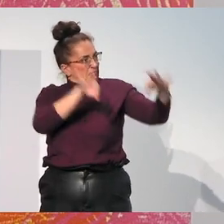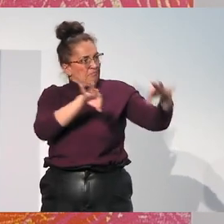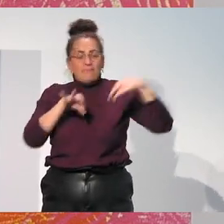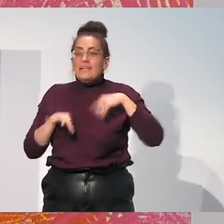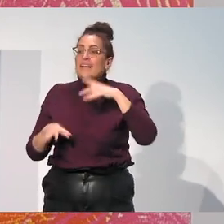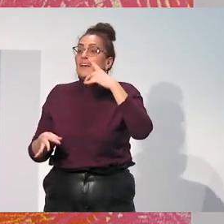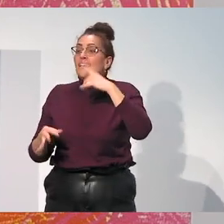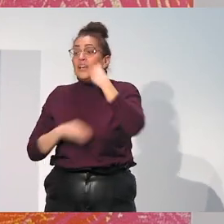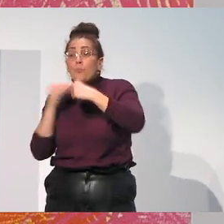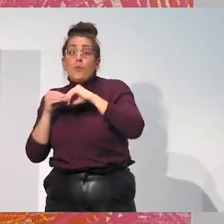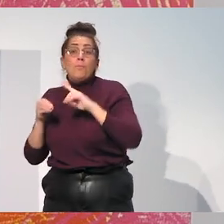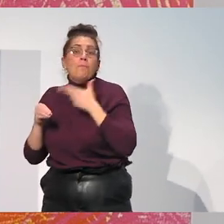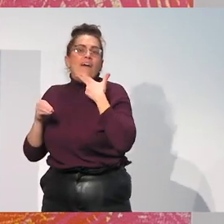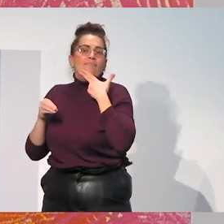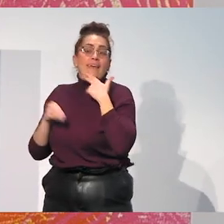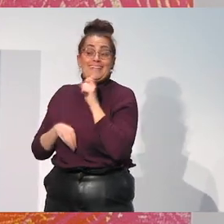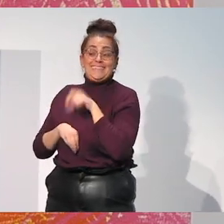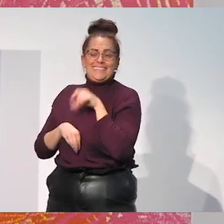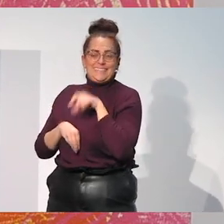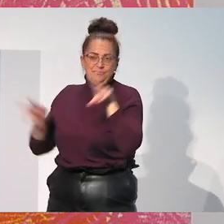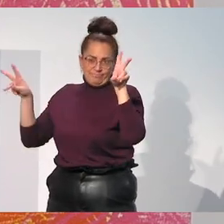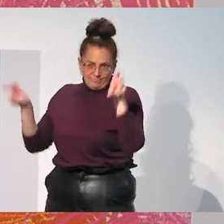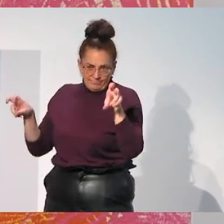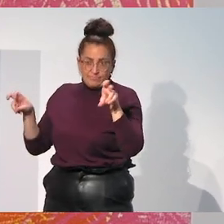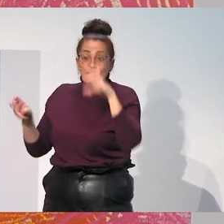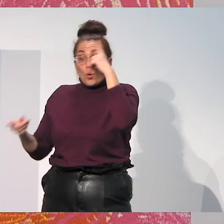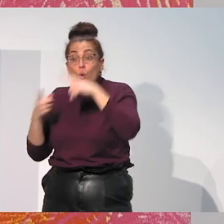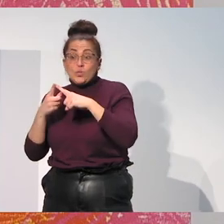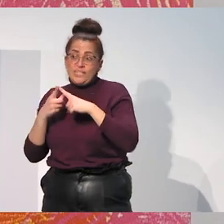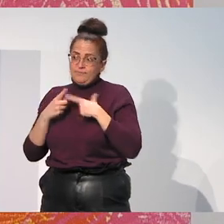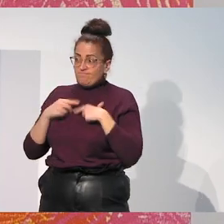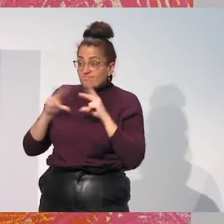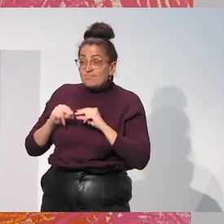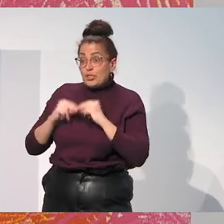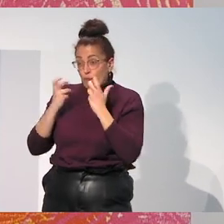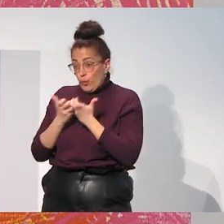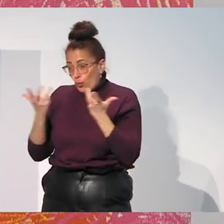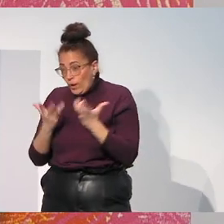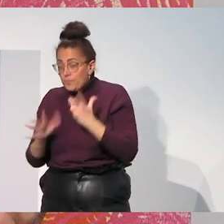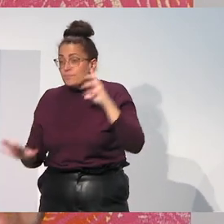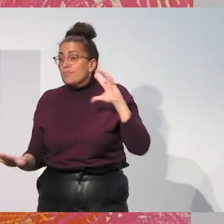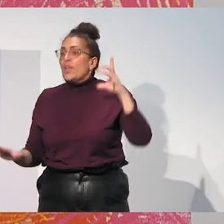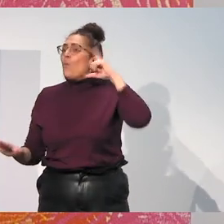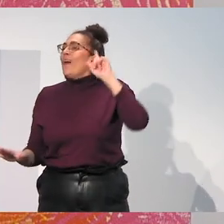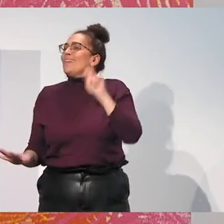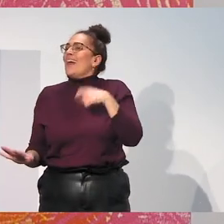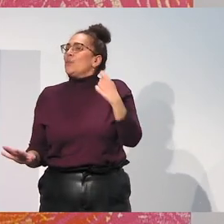en fait, est destiné à expliquer que le soleil, en fait, n'est pas qu'un fait de la